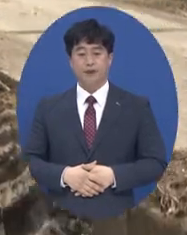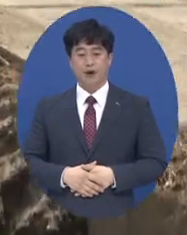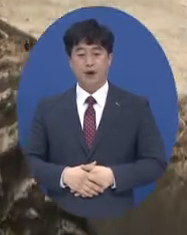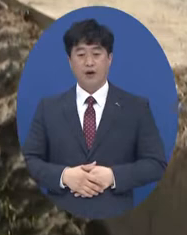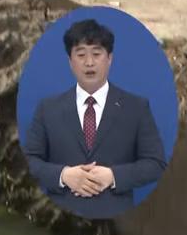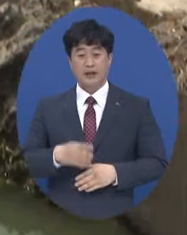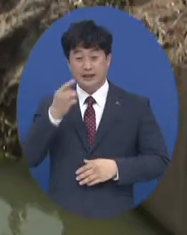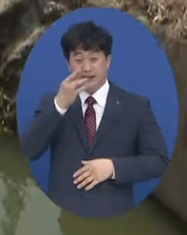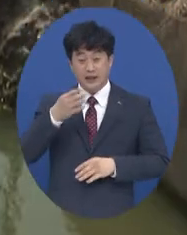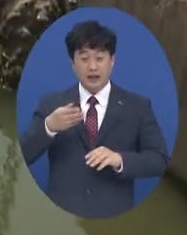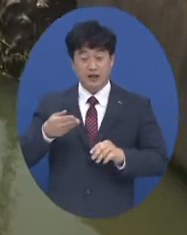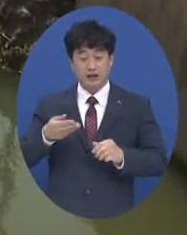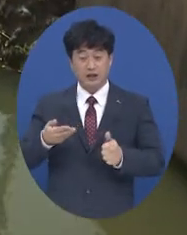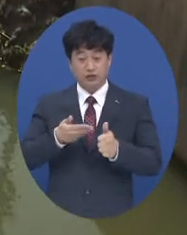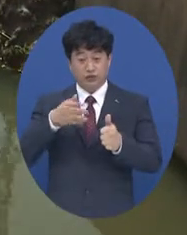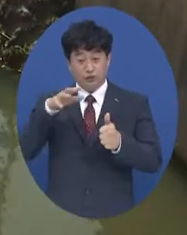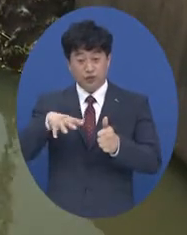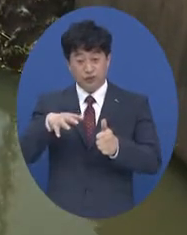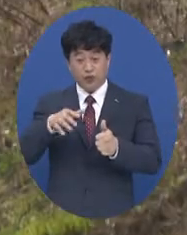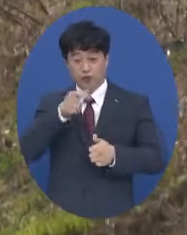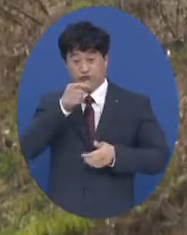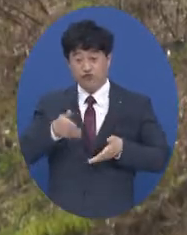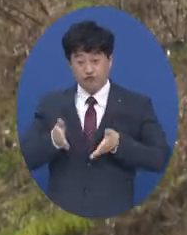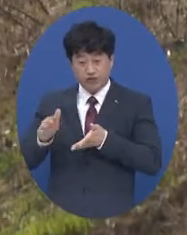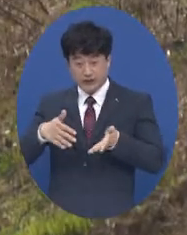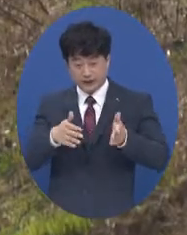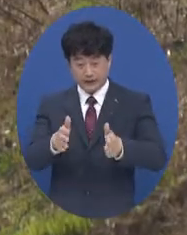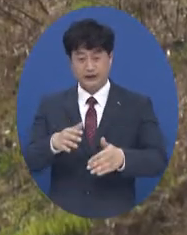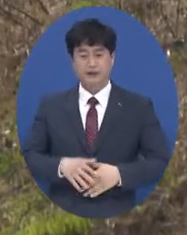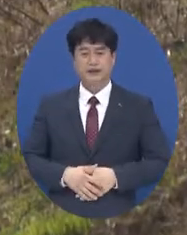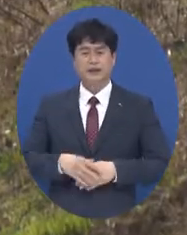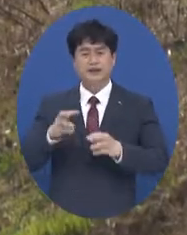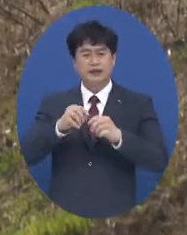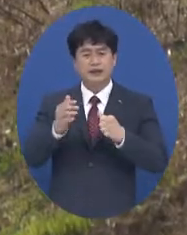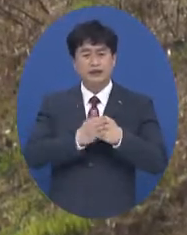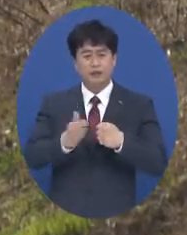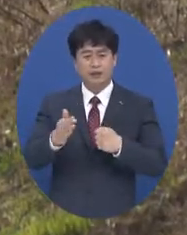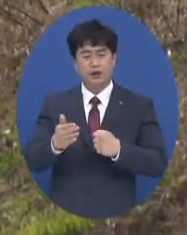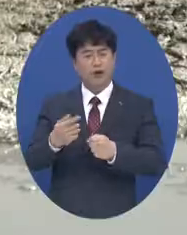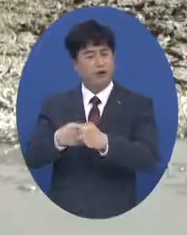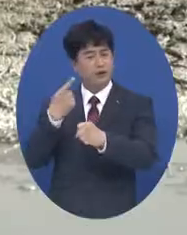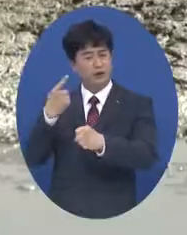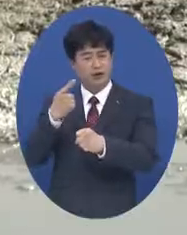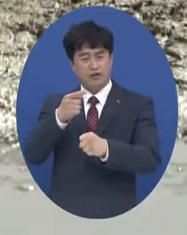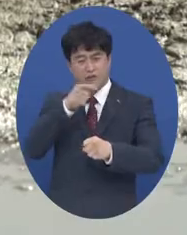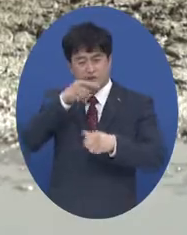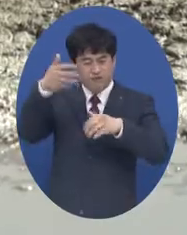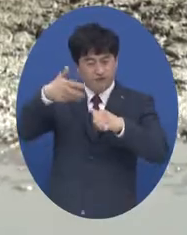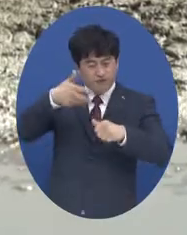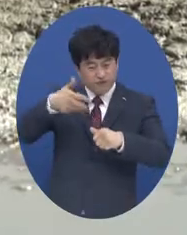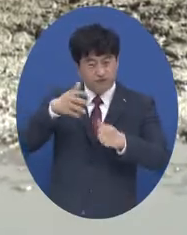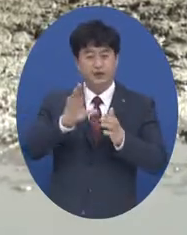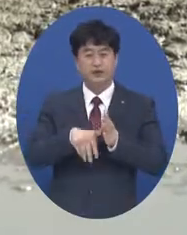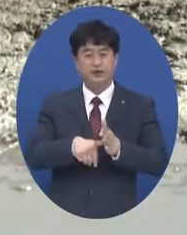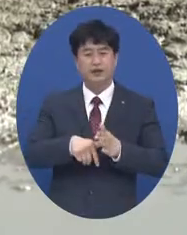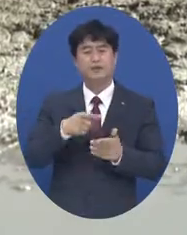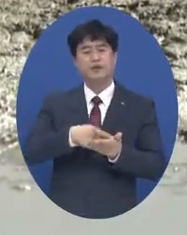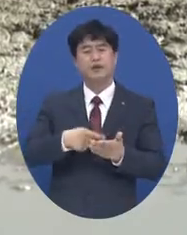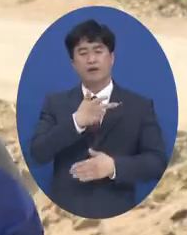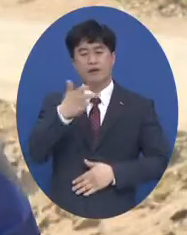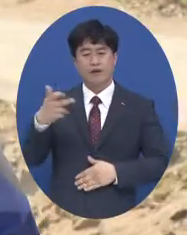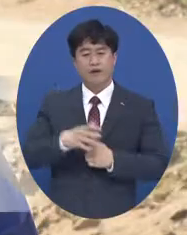벼농사를 짓는 논에 물을 대는 용수로 웁니다 획으로 돼 있어 유난히 길었던 신안의 장마철에는 피해가 심했습니다